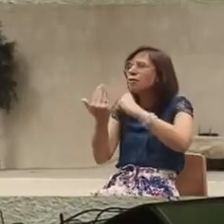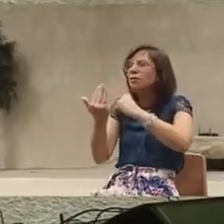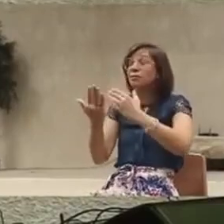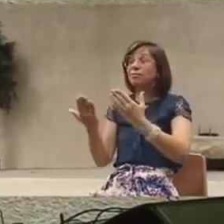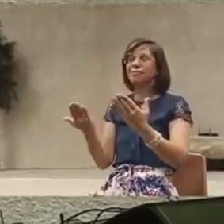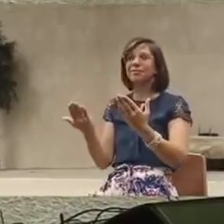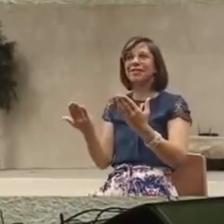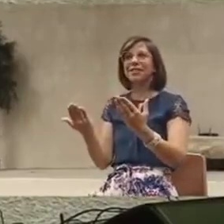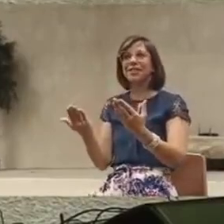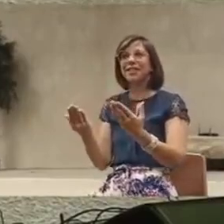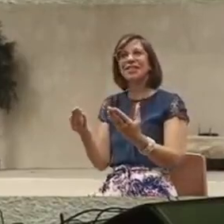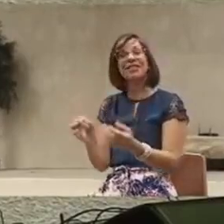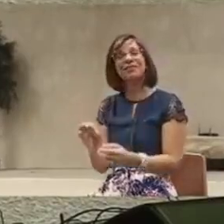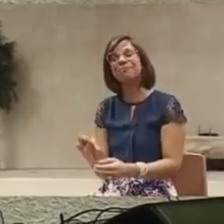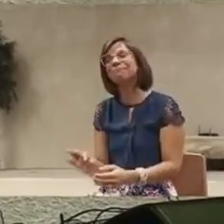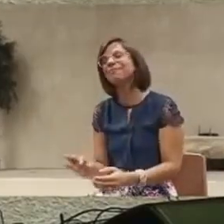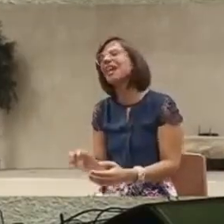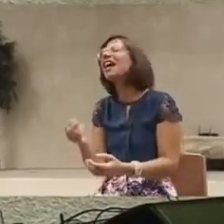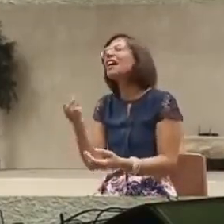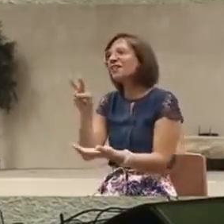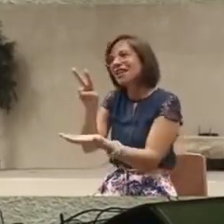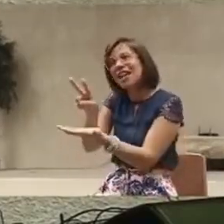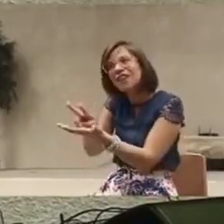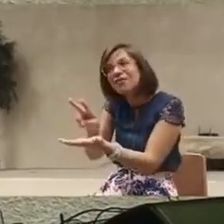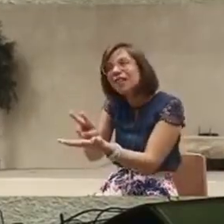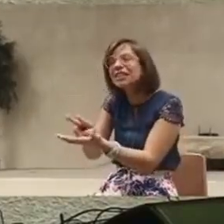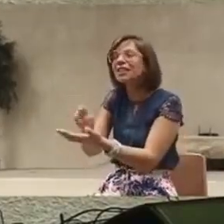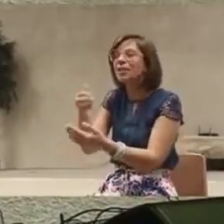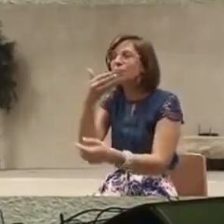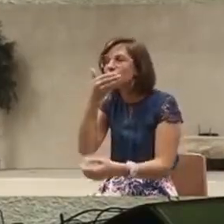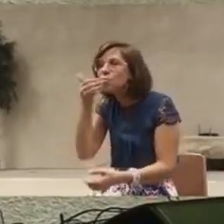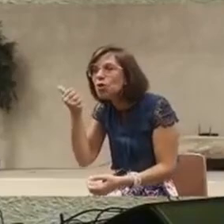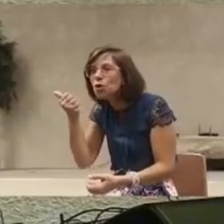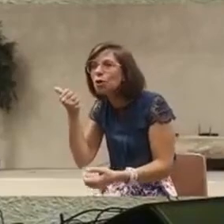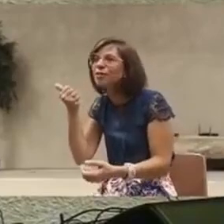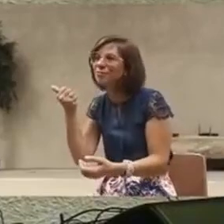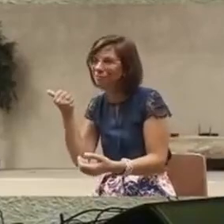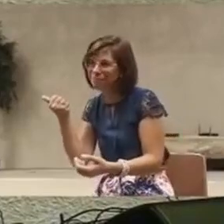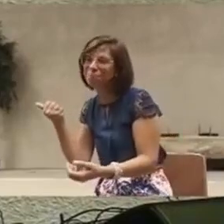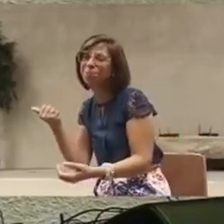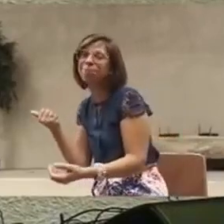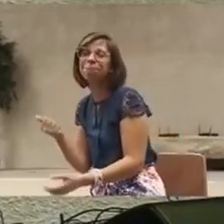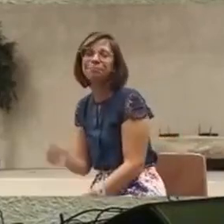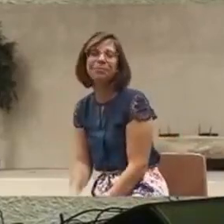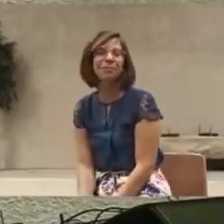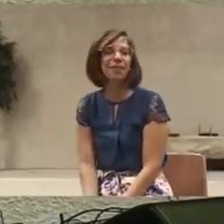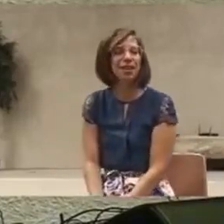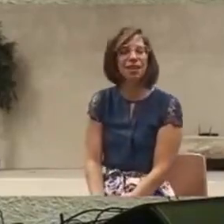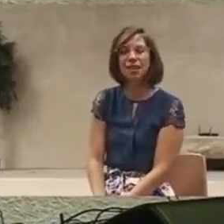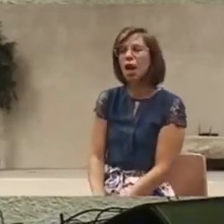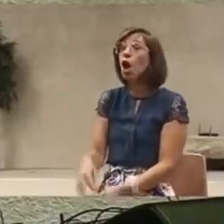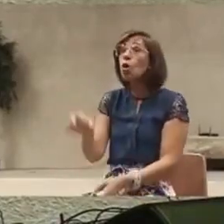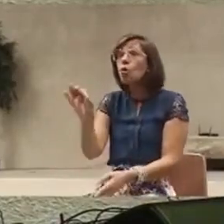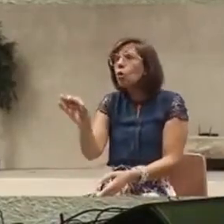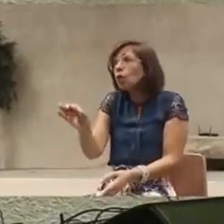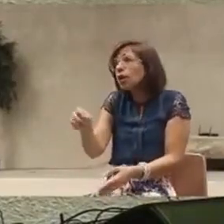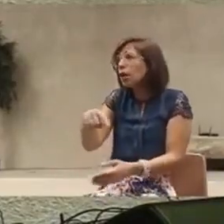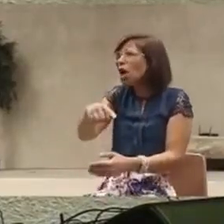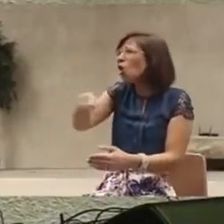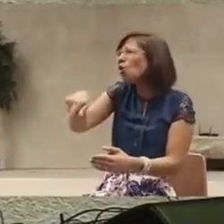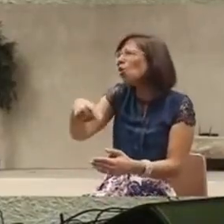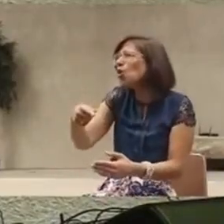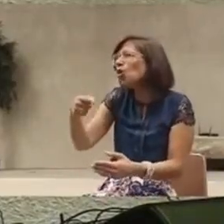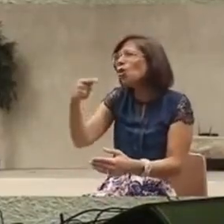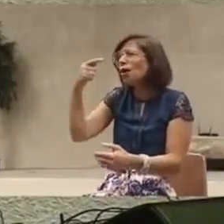vraiment le sauveur d'Israël. Et ils s'en allaient, mais leur sauveur, leur héros était mort et ils s'en vont